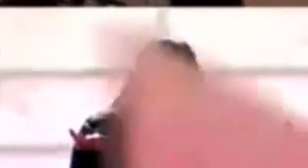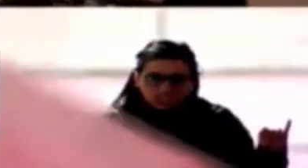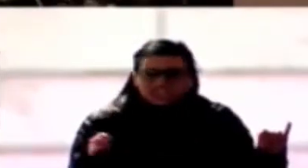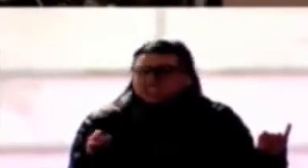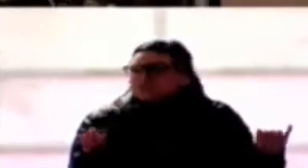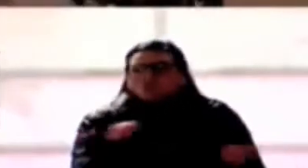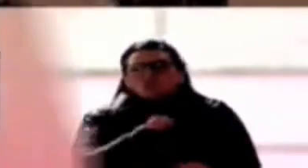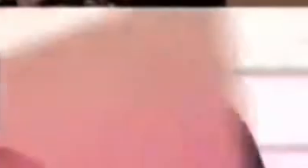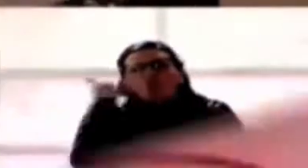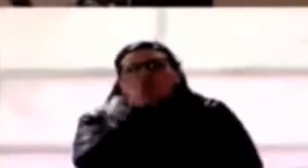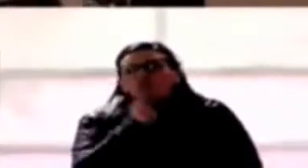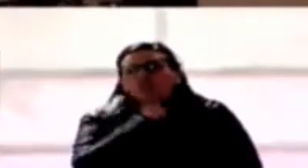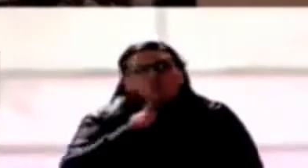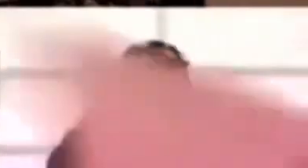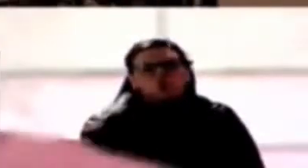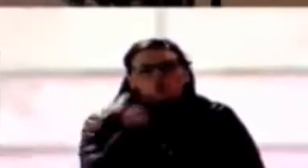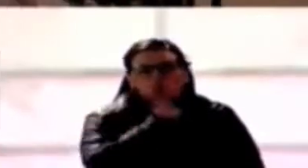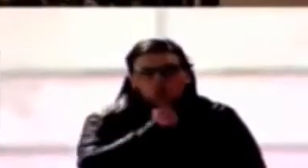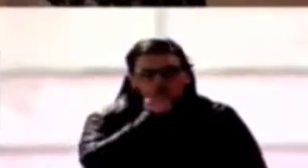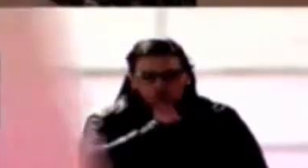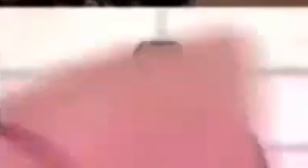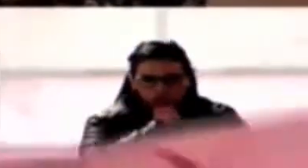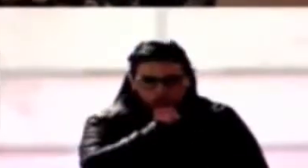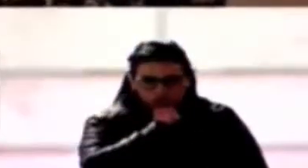pantomima quello di offrire di fare il governo